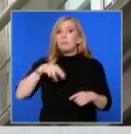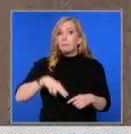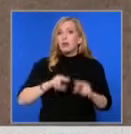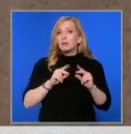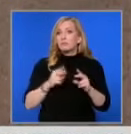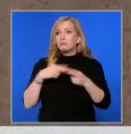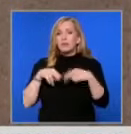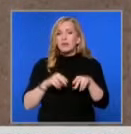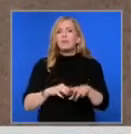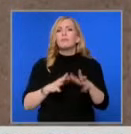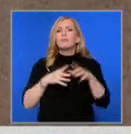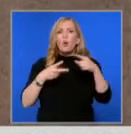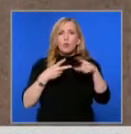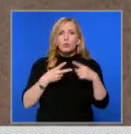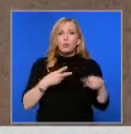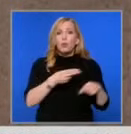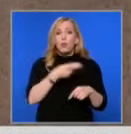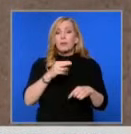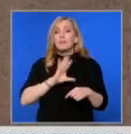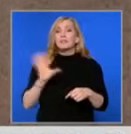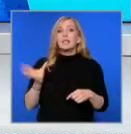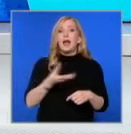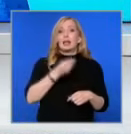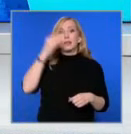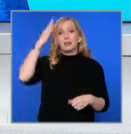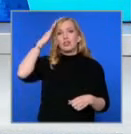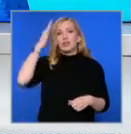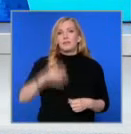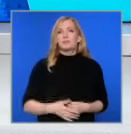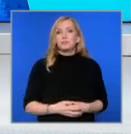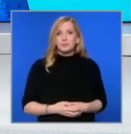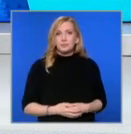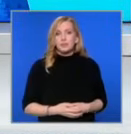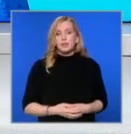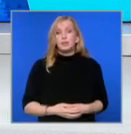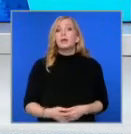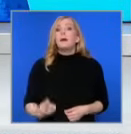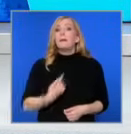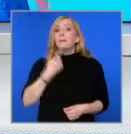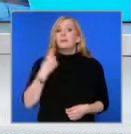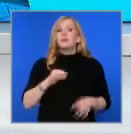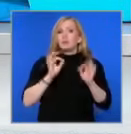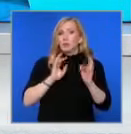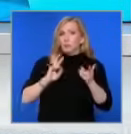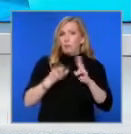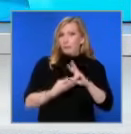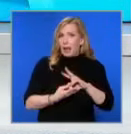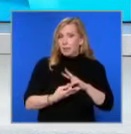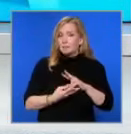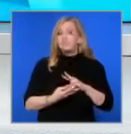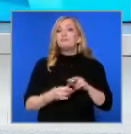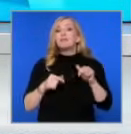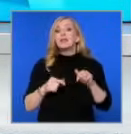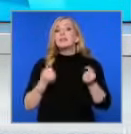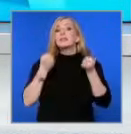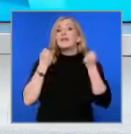че се проверяват стотици компании в цялата страна. Първата сигурна промяна след ротацията е за